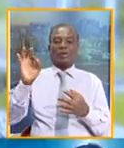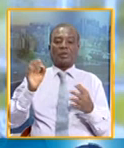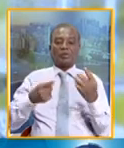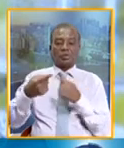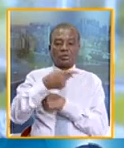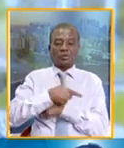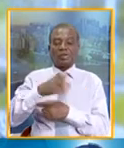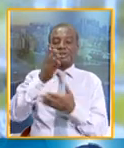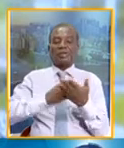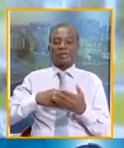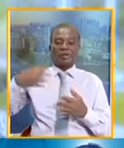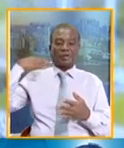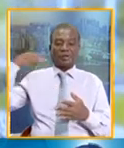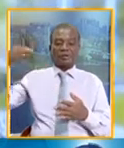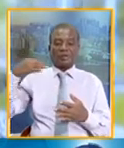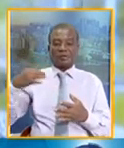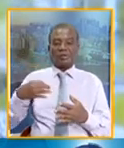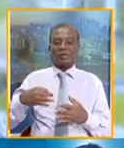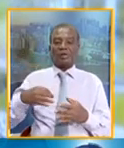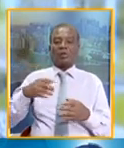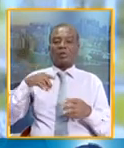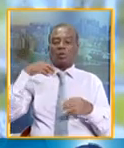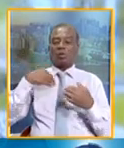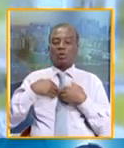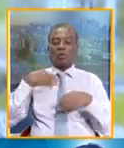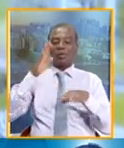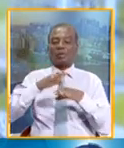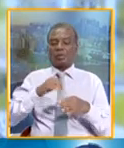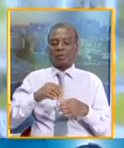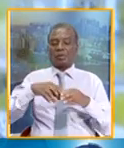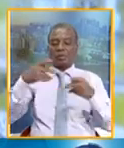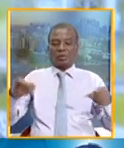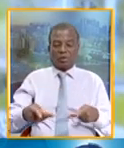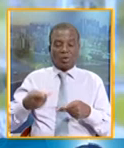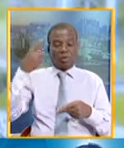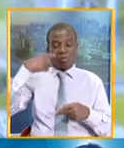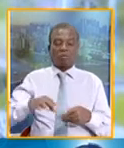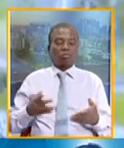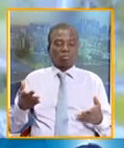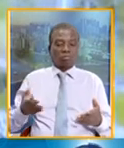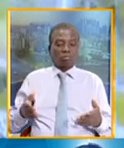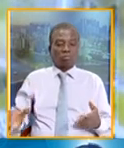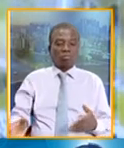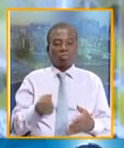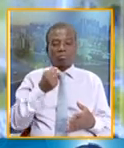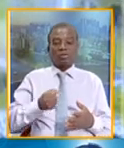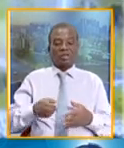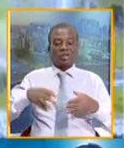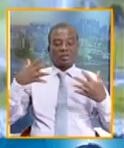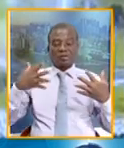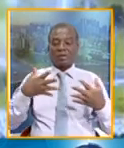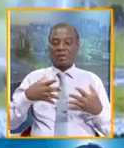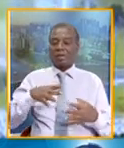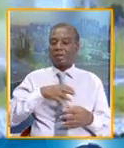Certains candidats lancés dans la course ont depuis investi le terrain pour s'attirer les faveurs des électeurs. L'opération de charme se poursuit donc pour